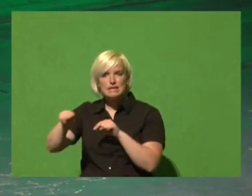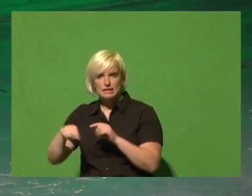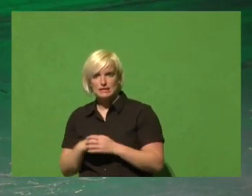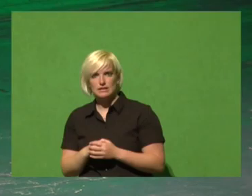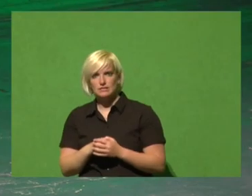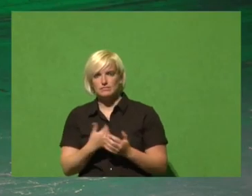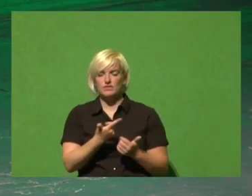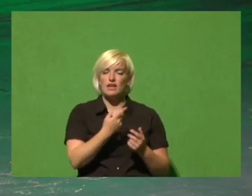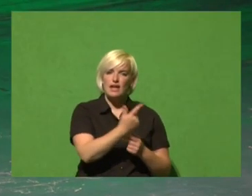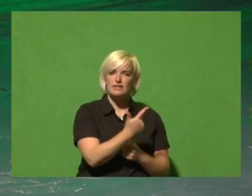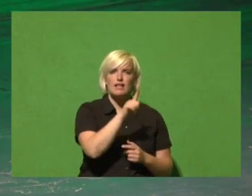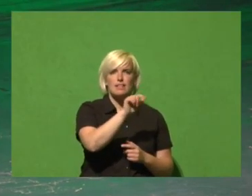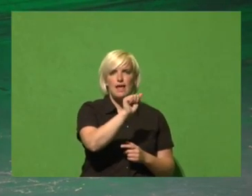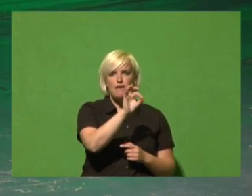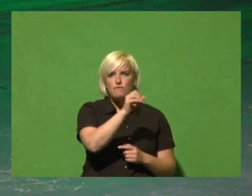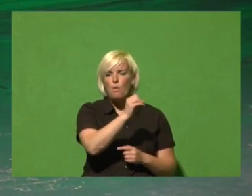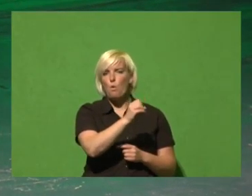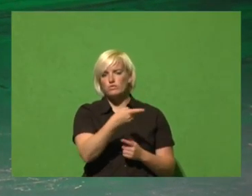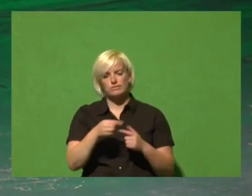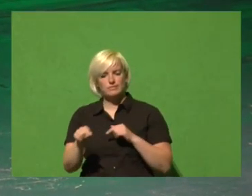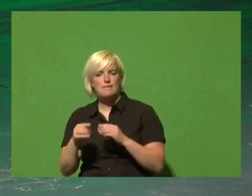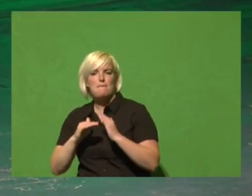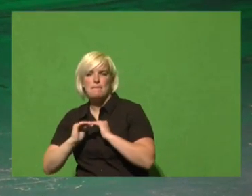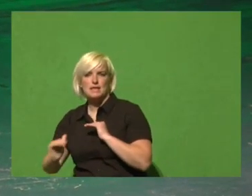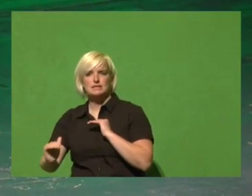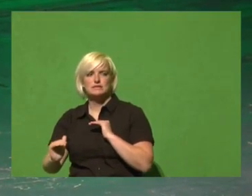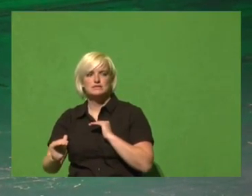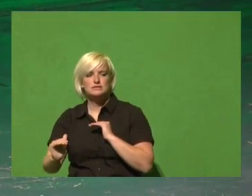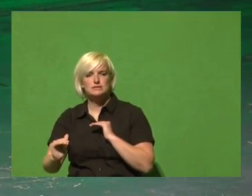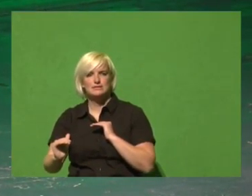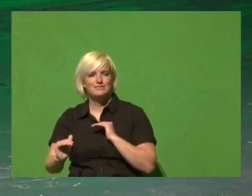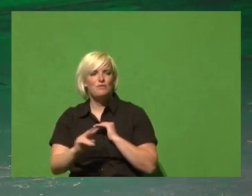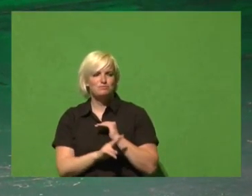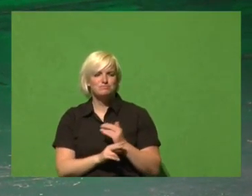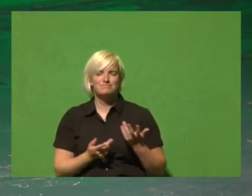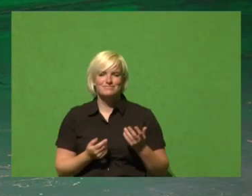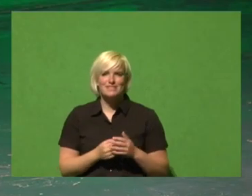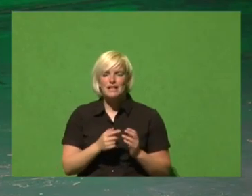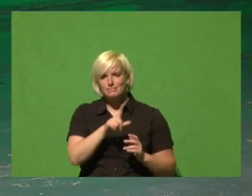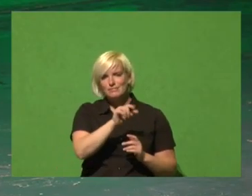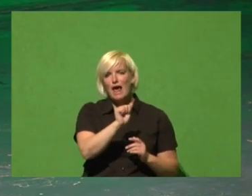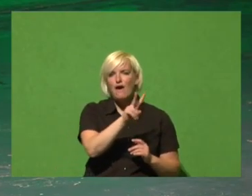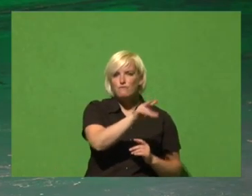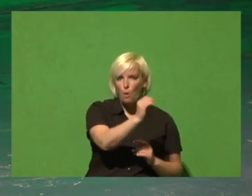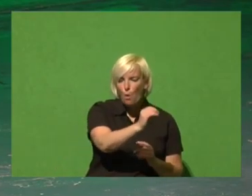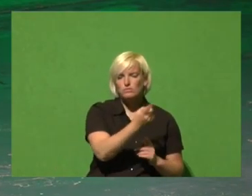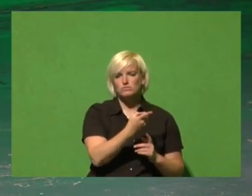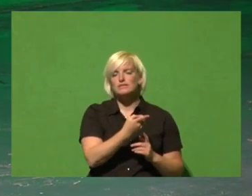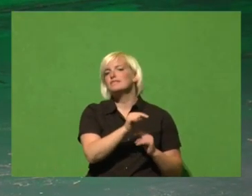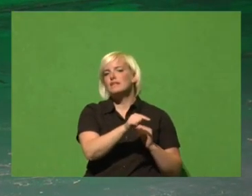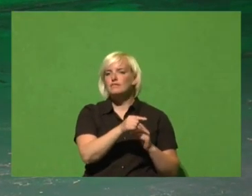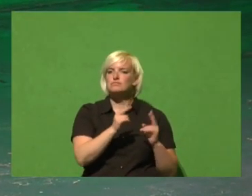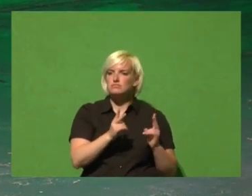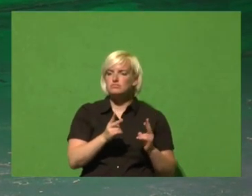dem LAFO und eine Person sozusagen von der Basis. Entsprechend ist es auch bei den Stellvertretern so, dass es immer jemanden aus dem